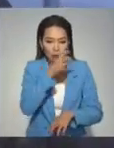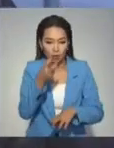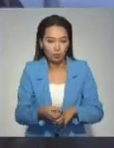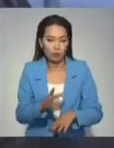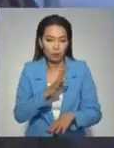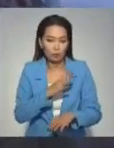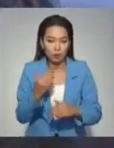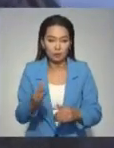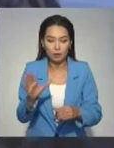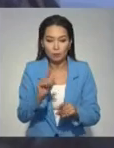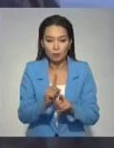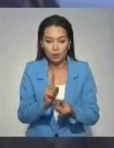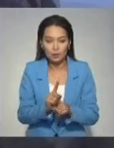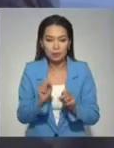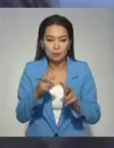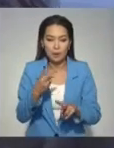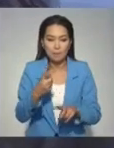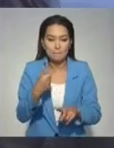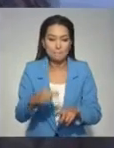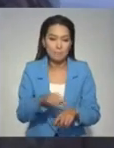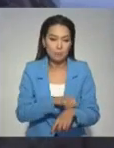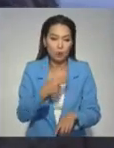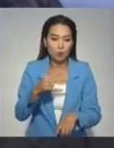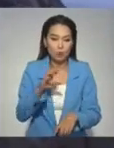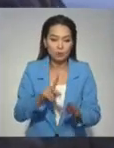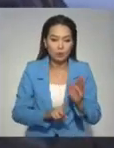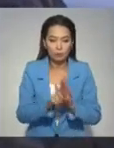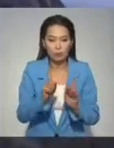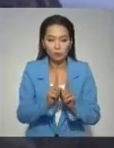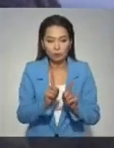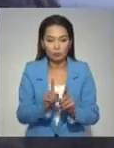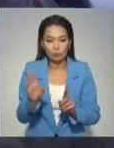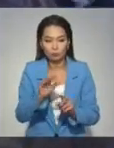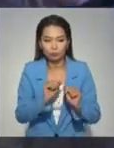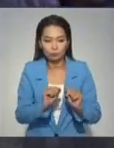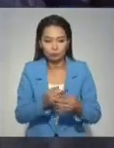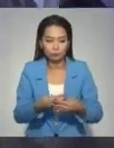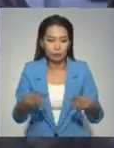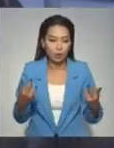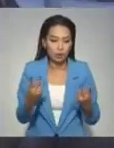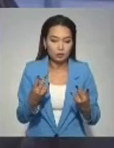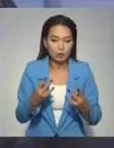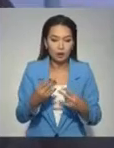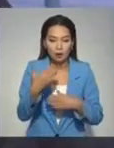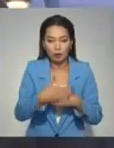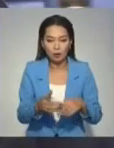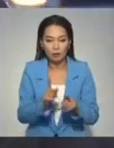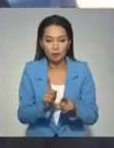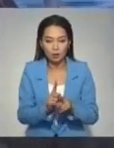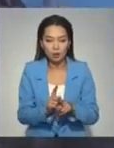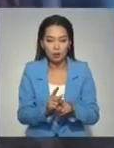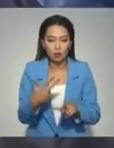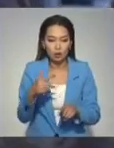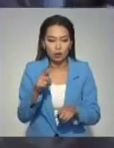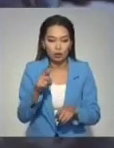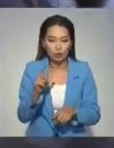қалаушыларға арналған темір сатыда 1 метр 30 сантиметрден бастап бөгеттер орнатылуы тиіс. Бұдан бөлек үйдің сырт жағында әр 3 қабат сайын құлаған